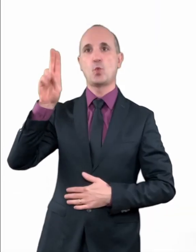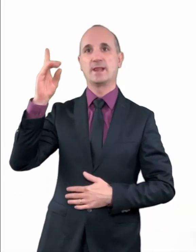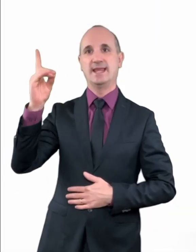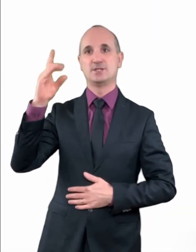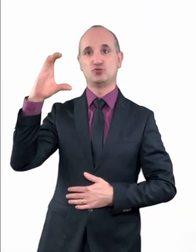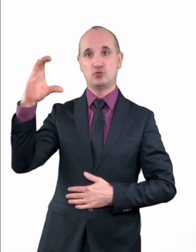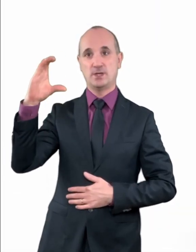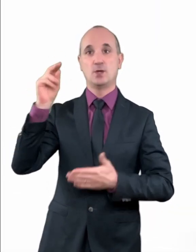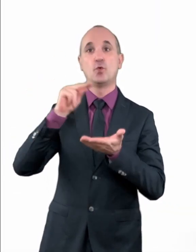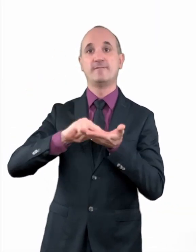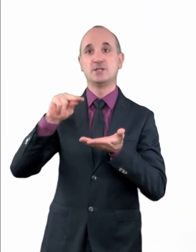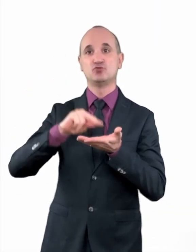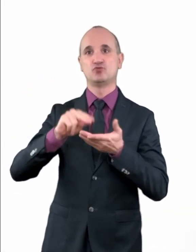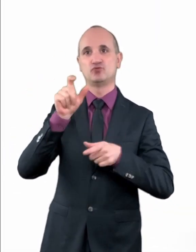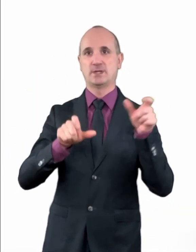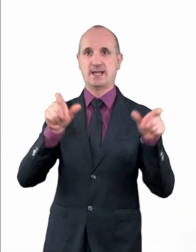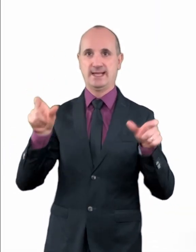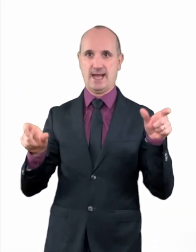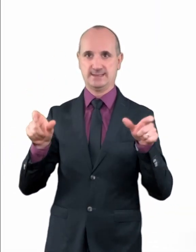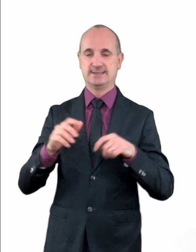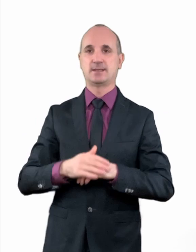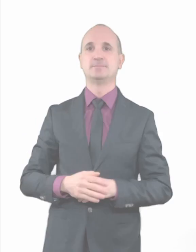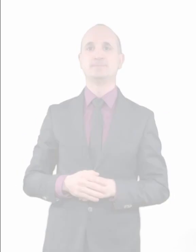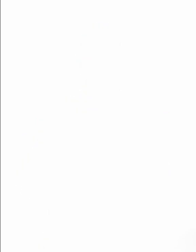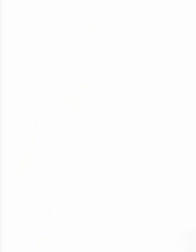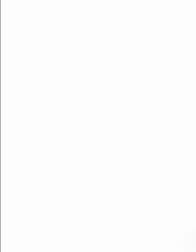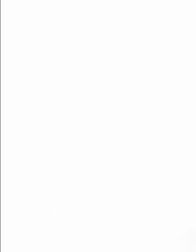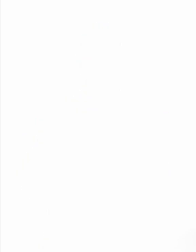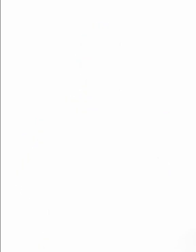udc uffici della cittadinanza